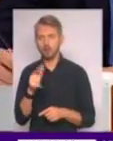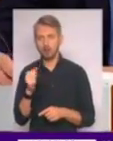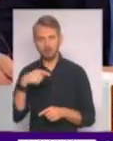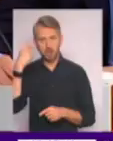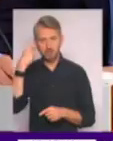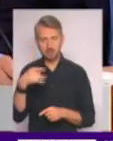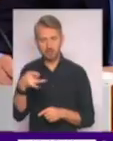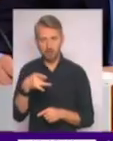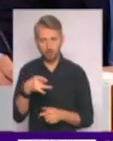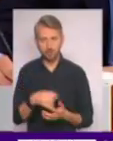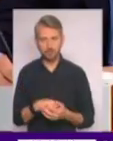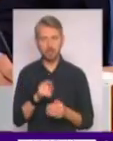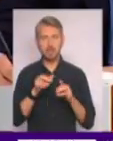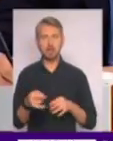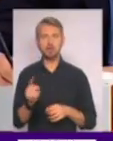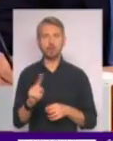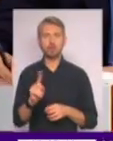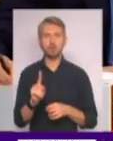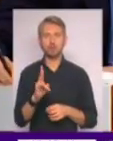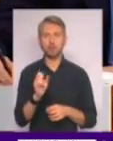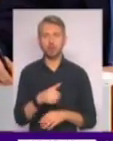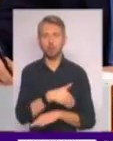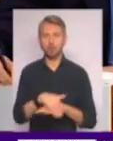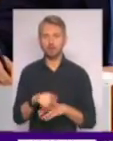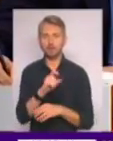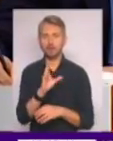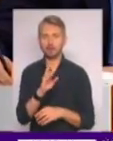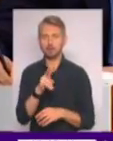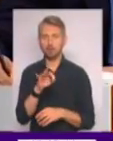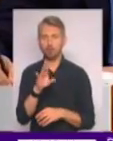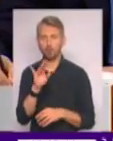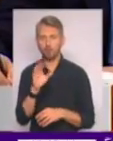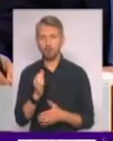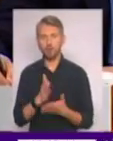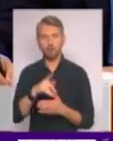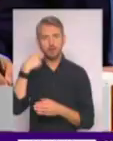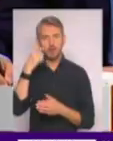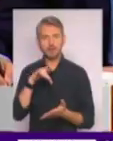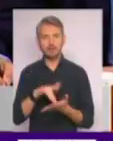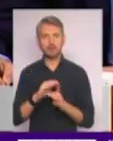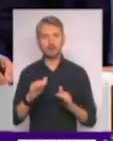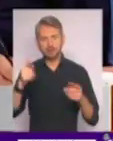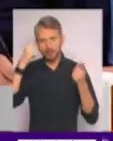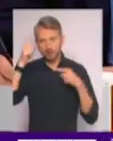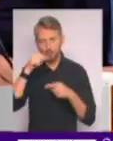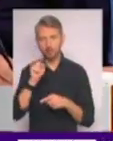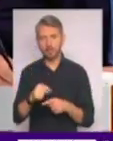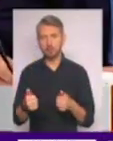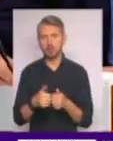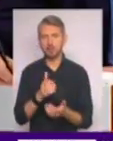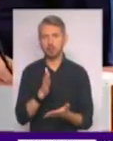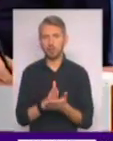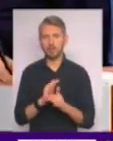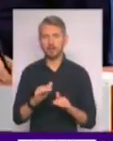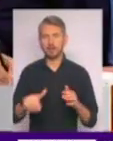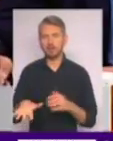районі. Дело в тому, що от на вулиці Заслонова знаходиться Дарницький центр дитячого творчества. Там же рядышком знаходиться